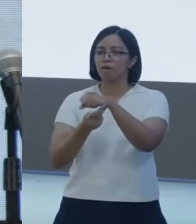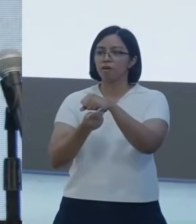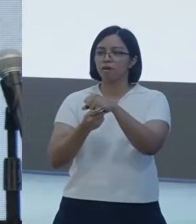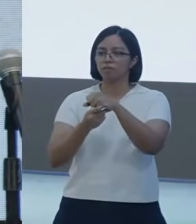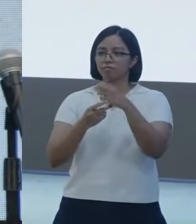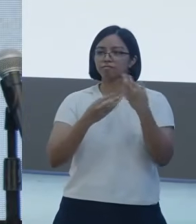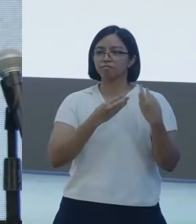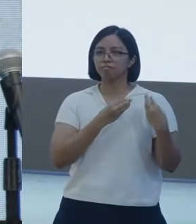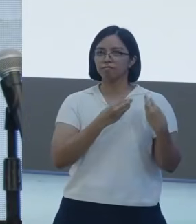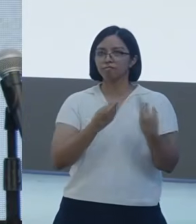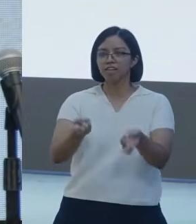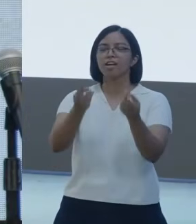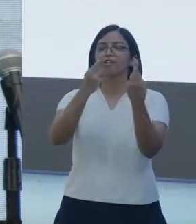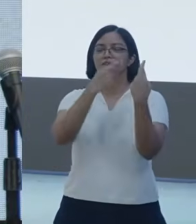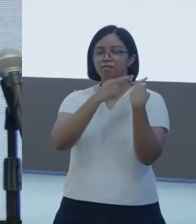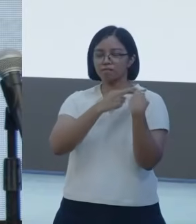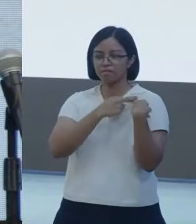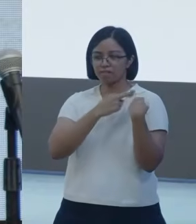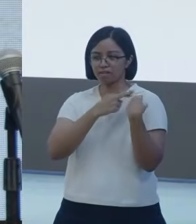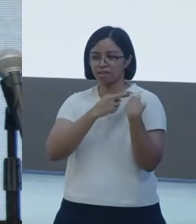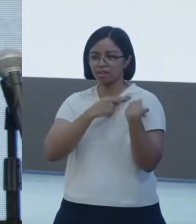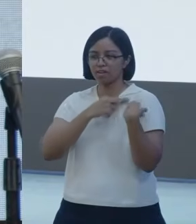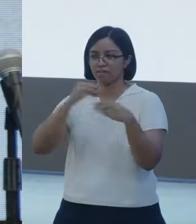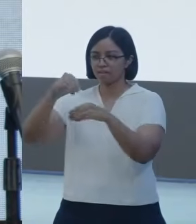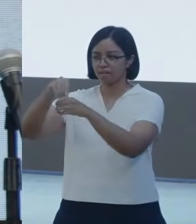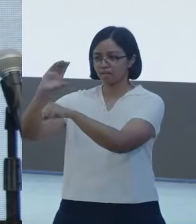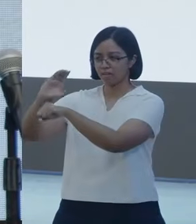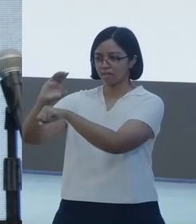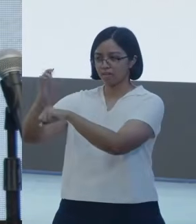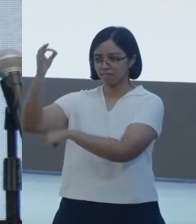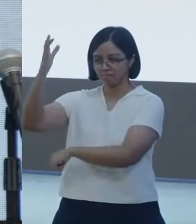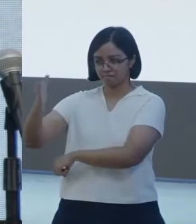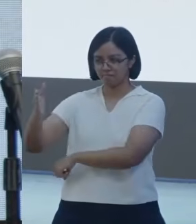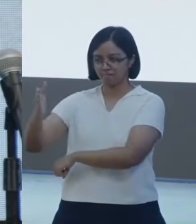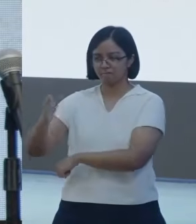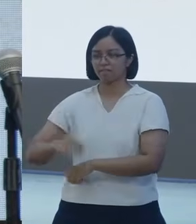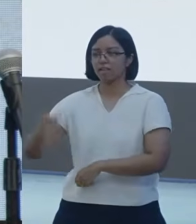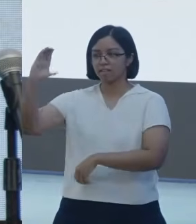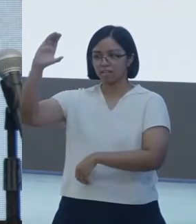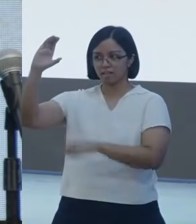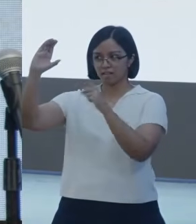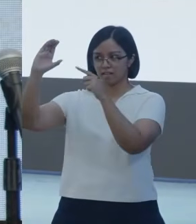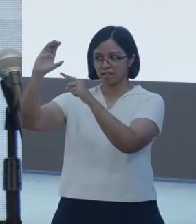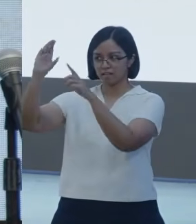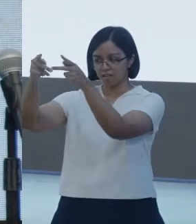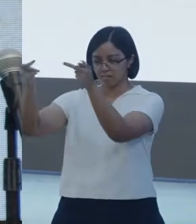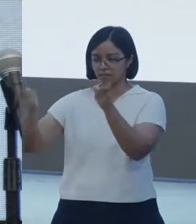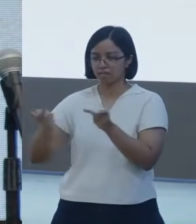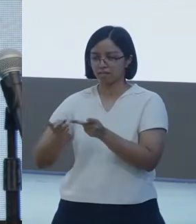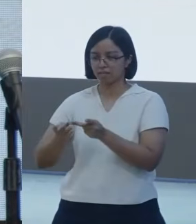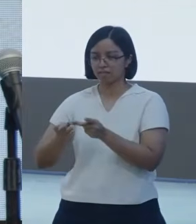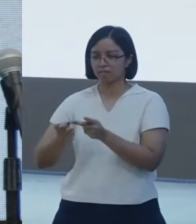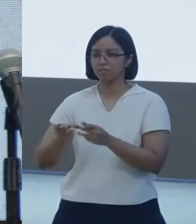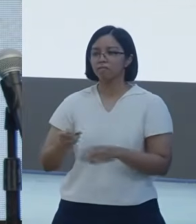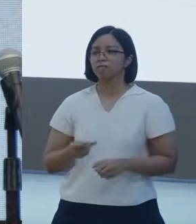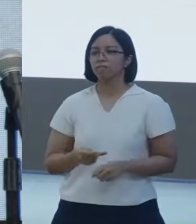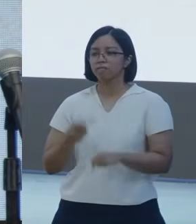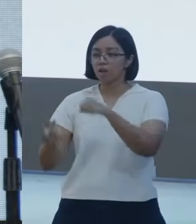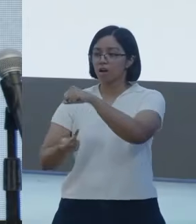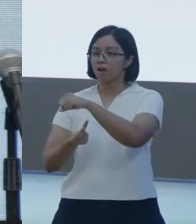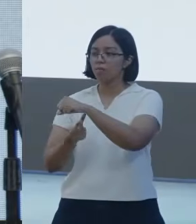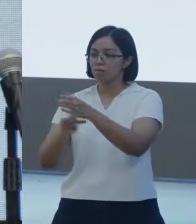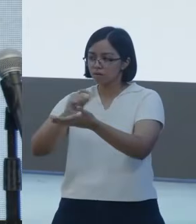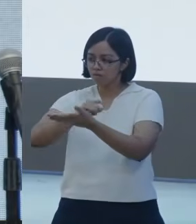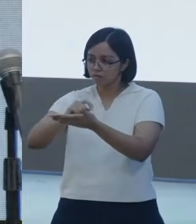sa Ephesus, si Titus sa Crete. So sinulat ni Paul ang liham na